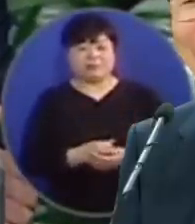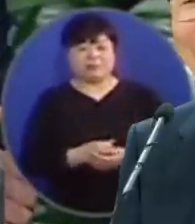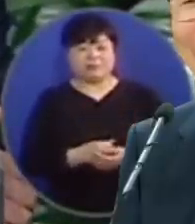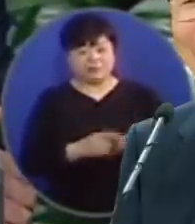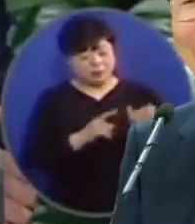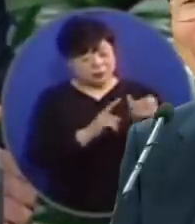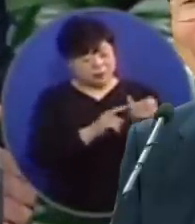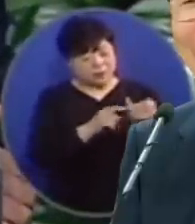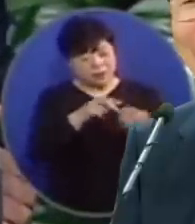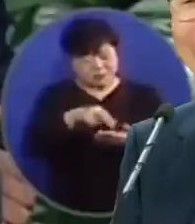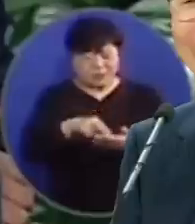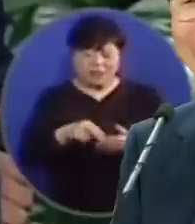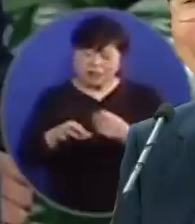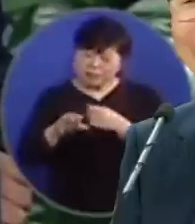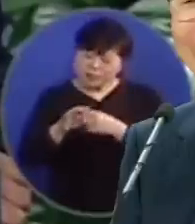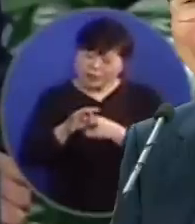그